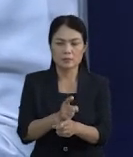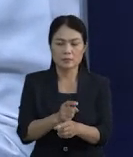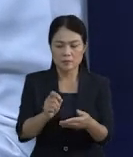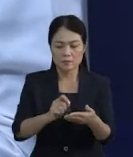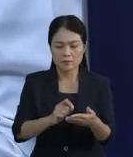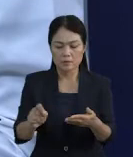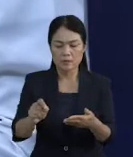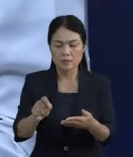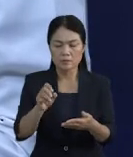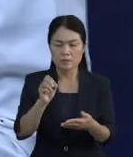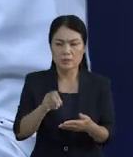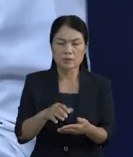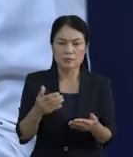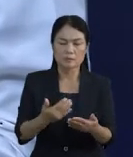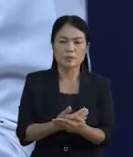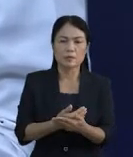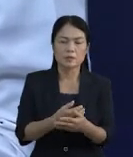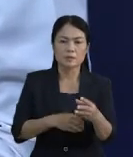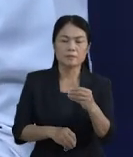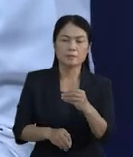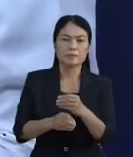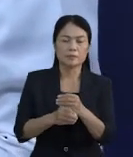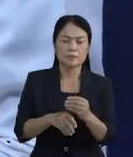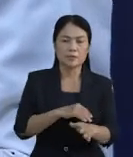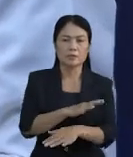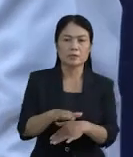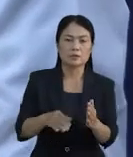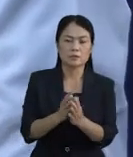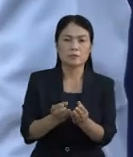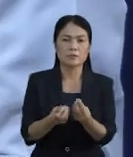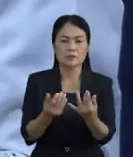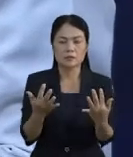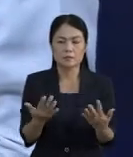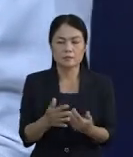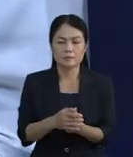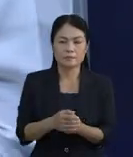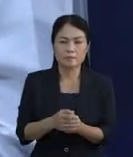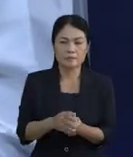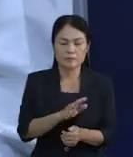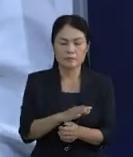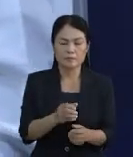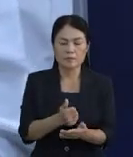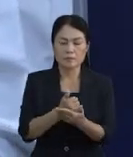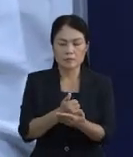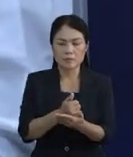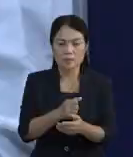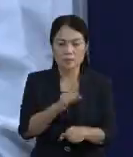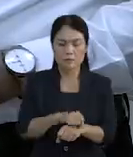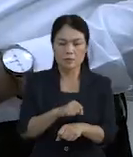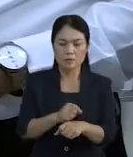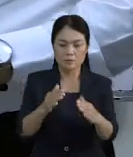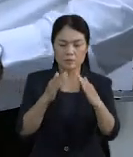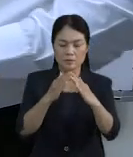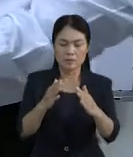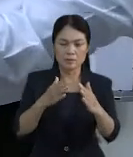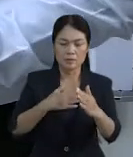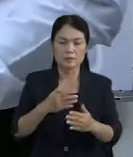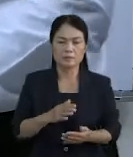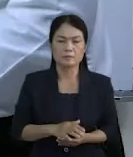cài đồng rồi chỉ mấy tiền là con á hai tiền là con á và con trai ca câu ban chui thực cái ca tiền là cụ